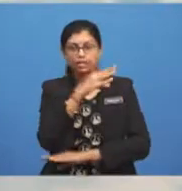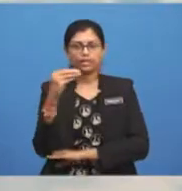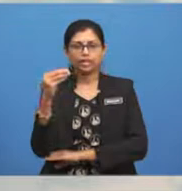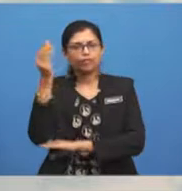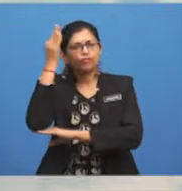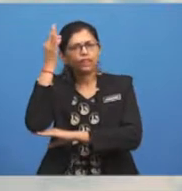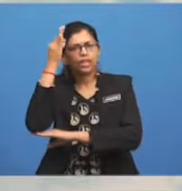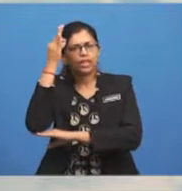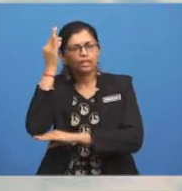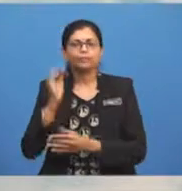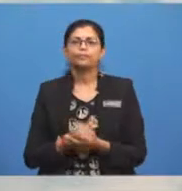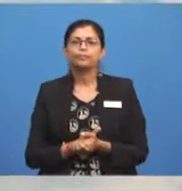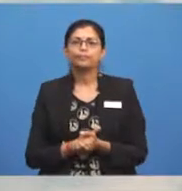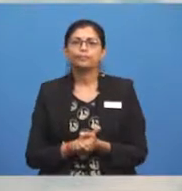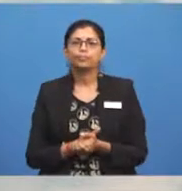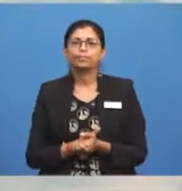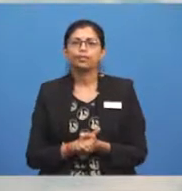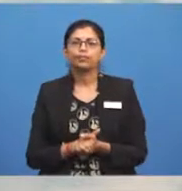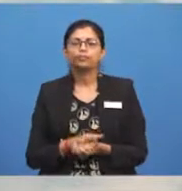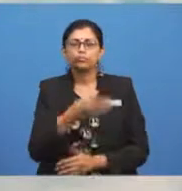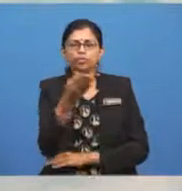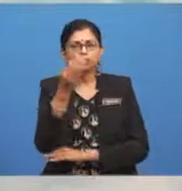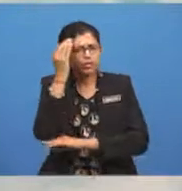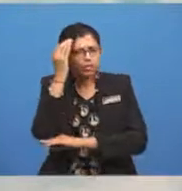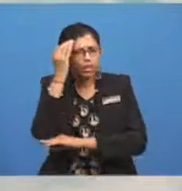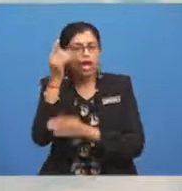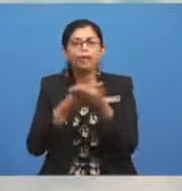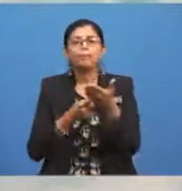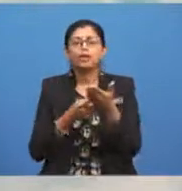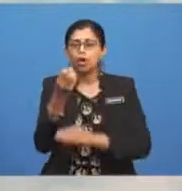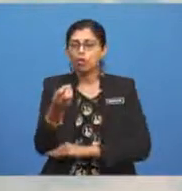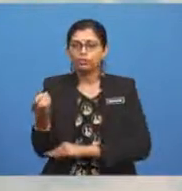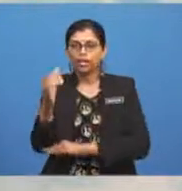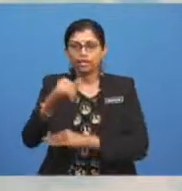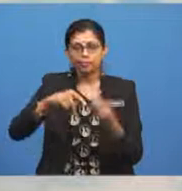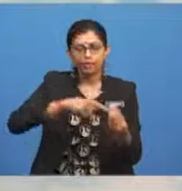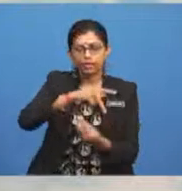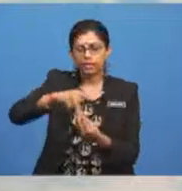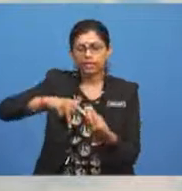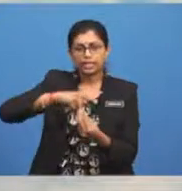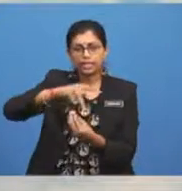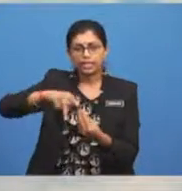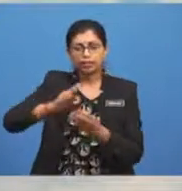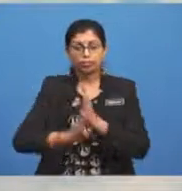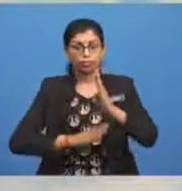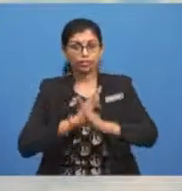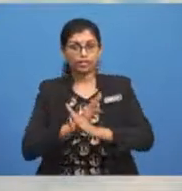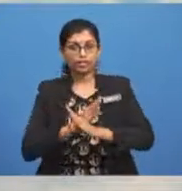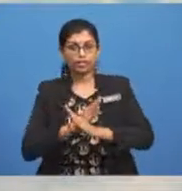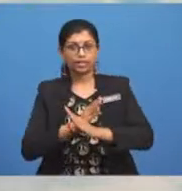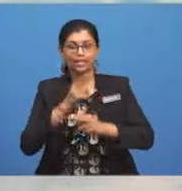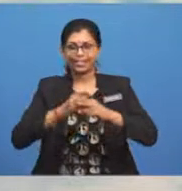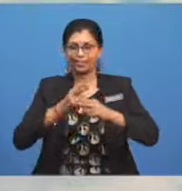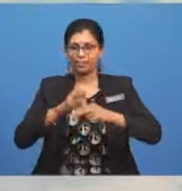fikirkan. Tahukah murid-murid apa objek yang mengelilingi bumi itu? Ya, ia adalah